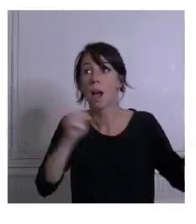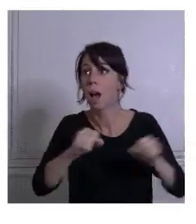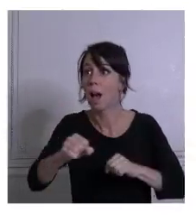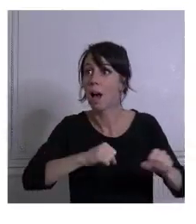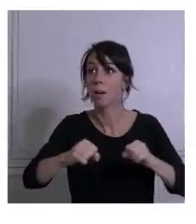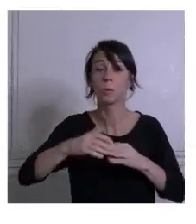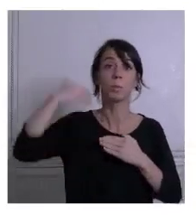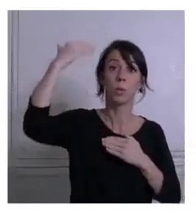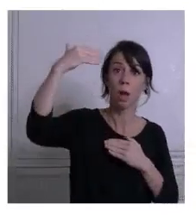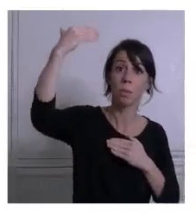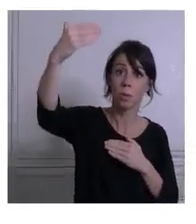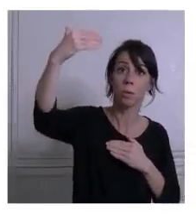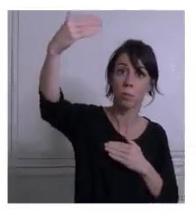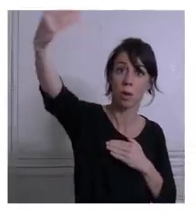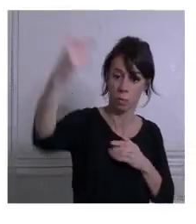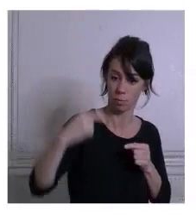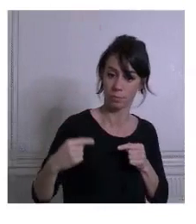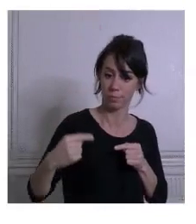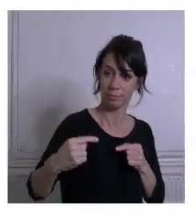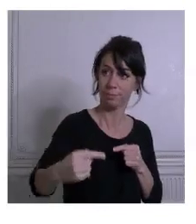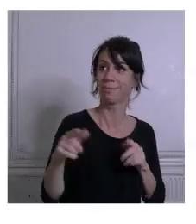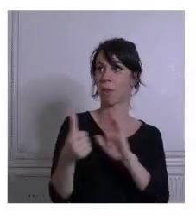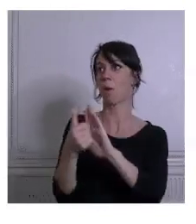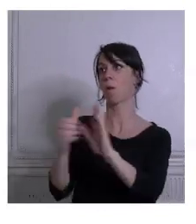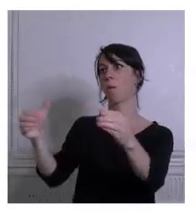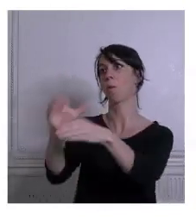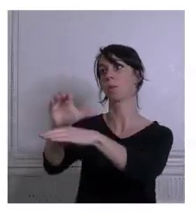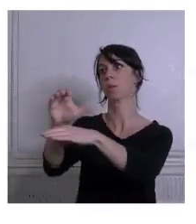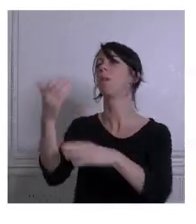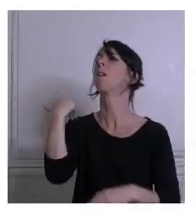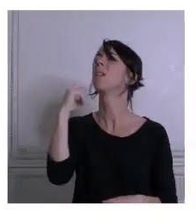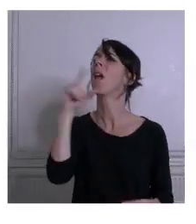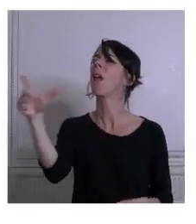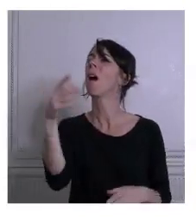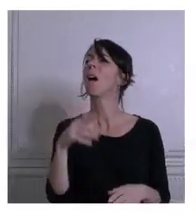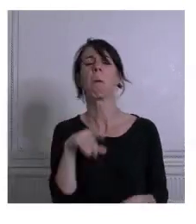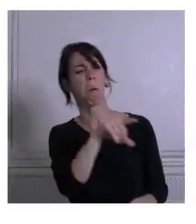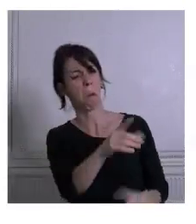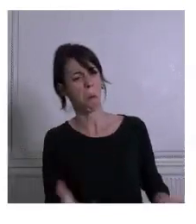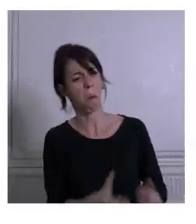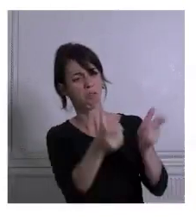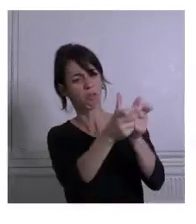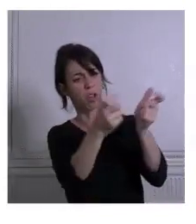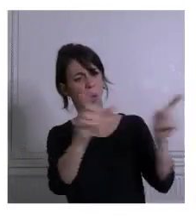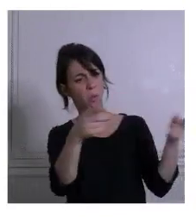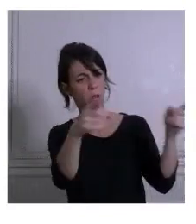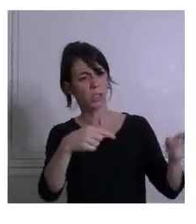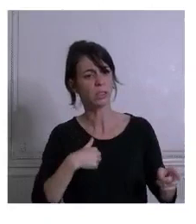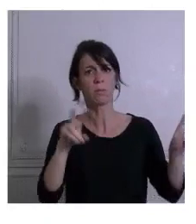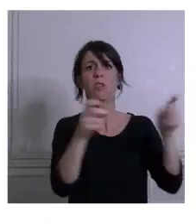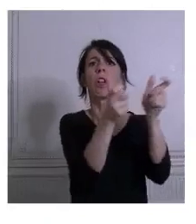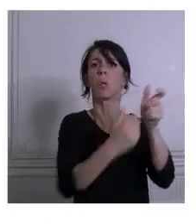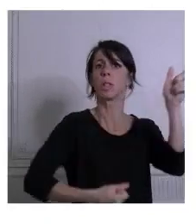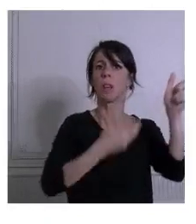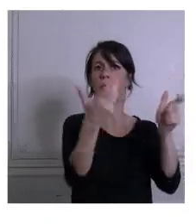au gouvernement, et aussi, parce que c'est son rôle, à la représentation nationale, Assemblée nationale et au Sénat, qui est le défenseur